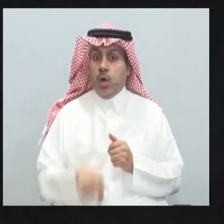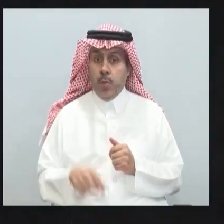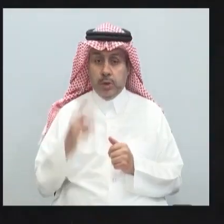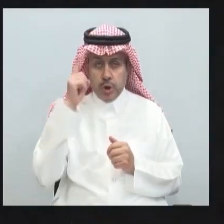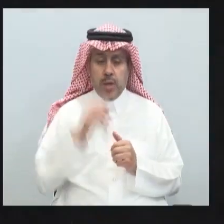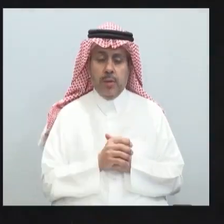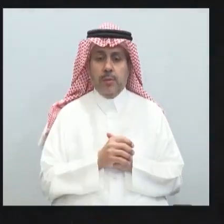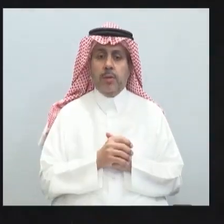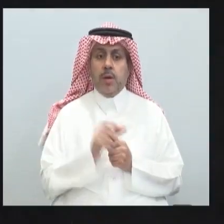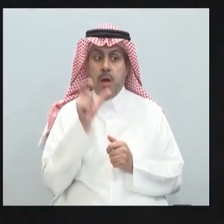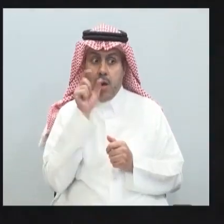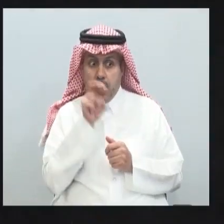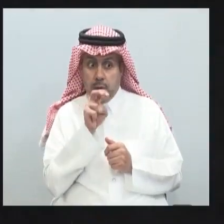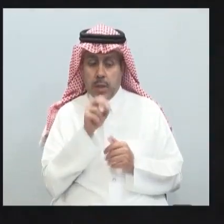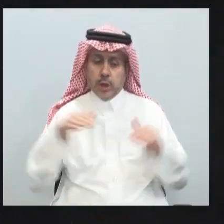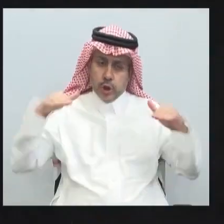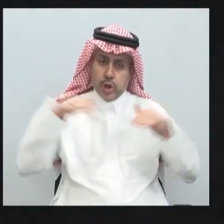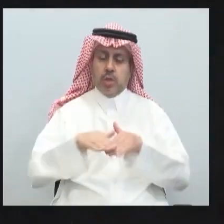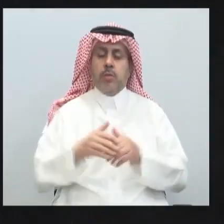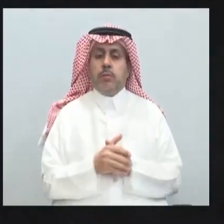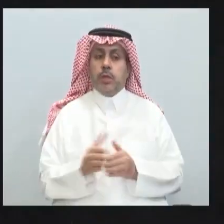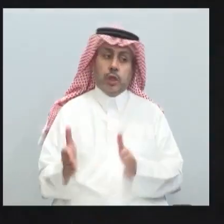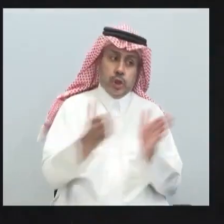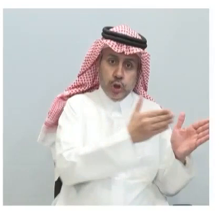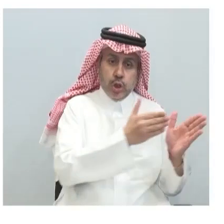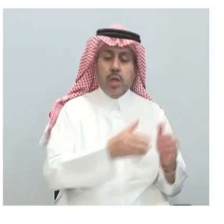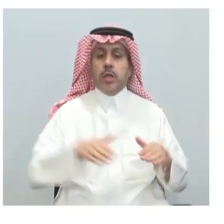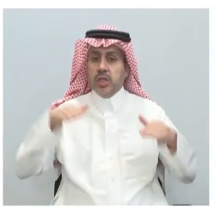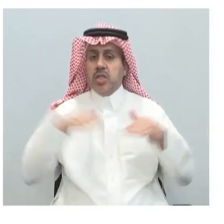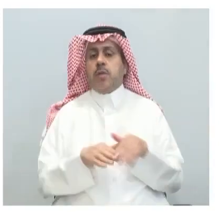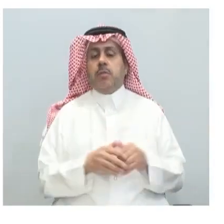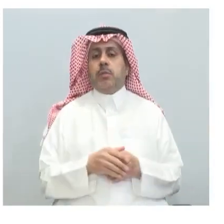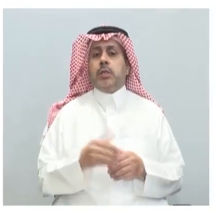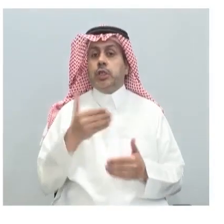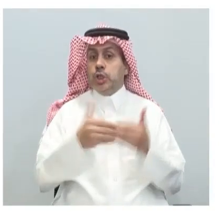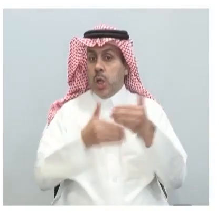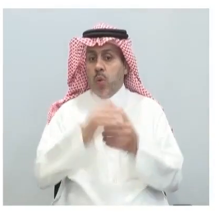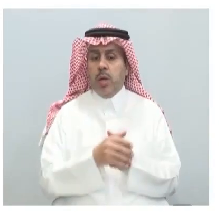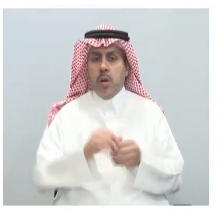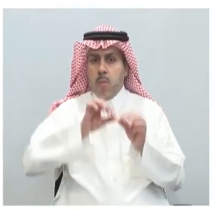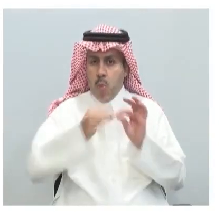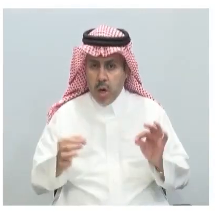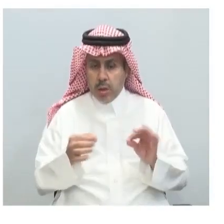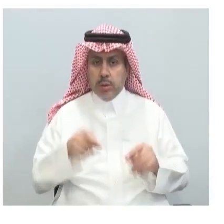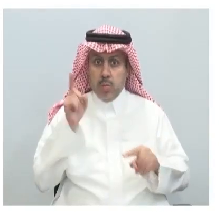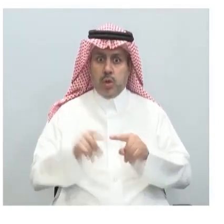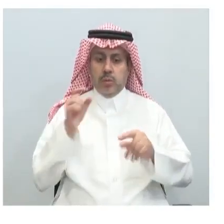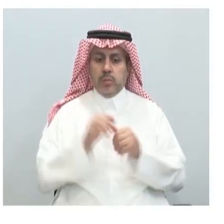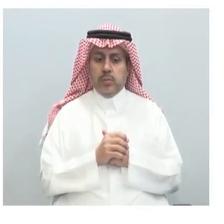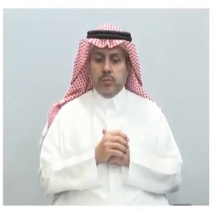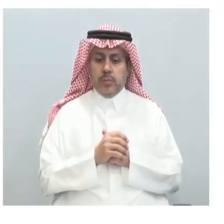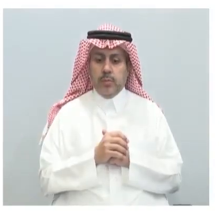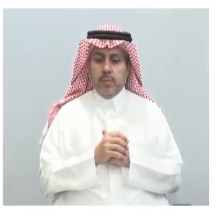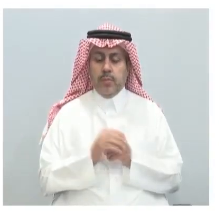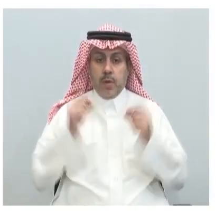سيكون نظريه التصادم اتجاه التصادم تكوين المعقد المنشط في هذا الباب